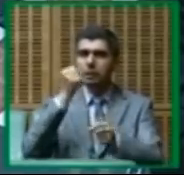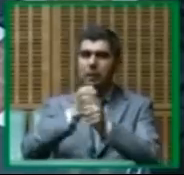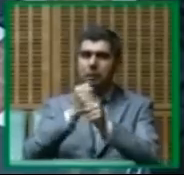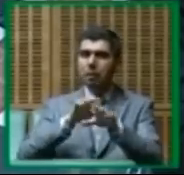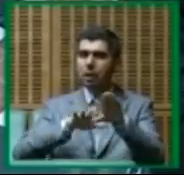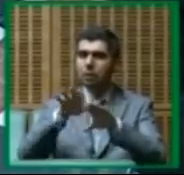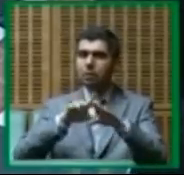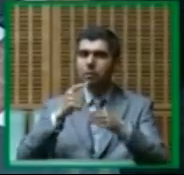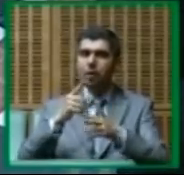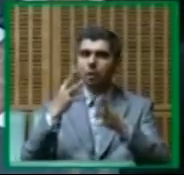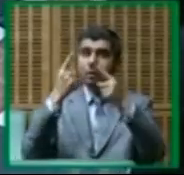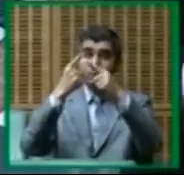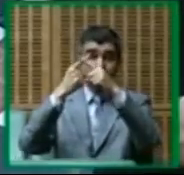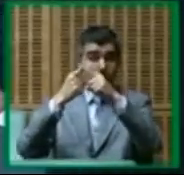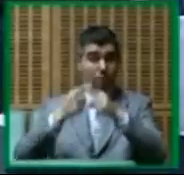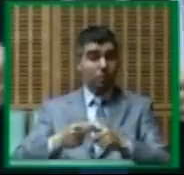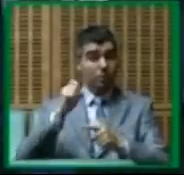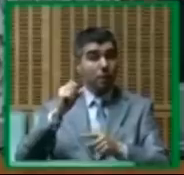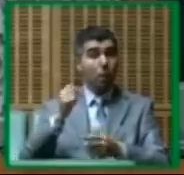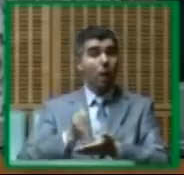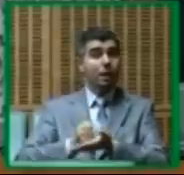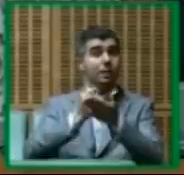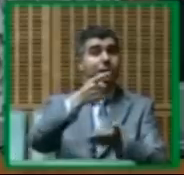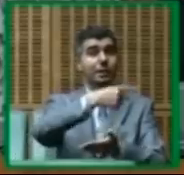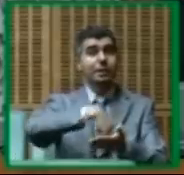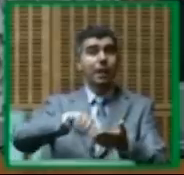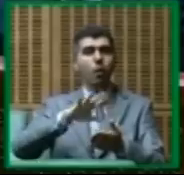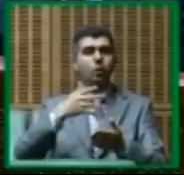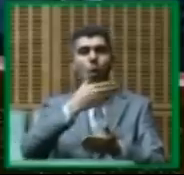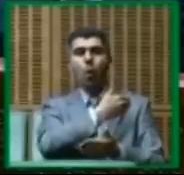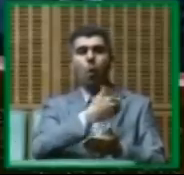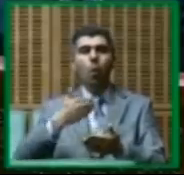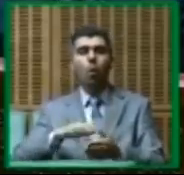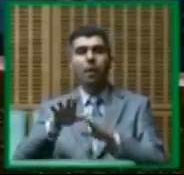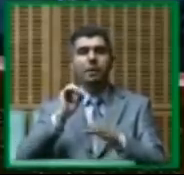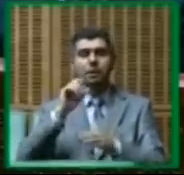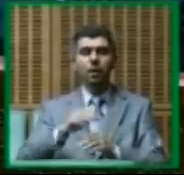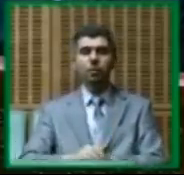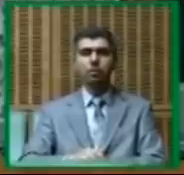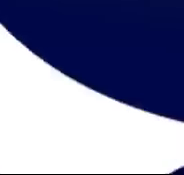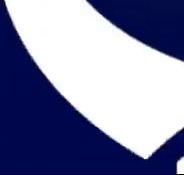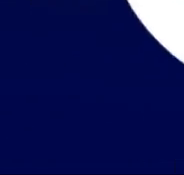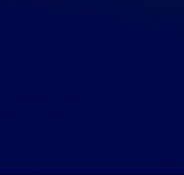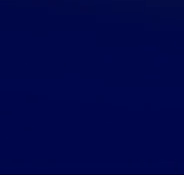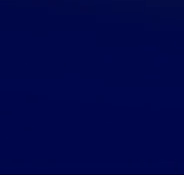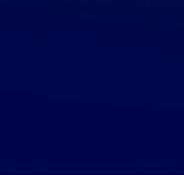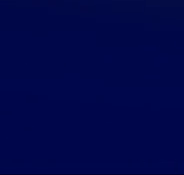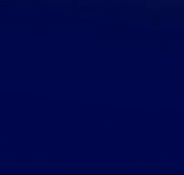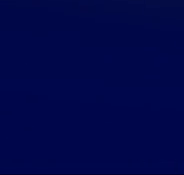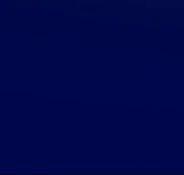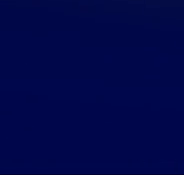حقيقية للمالية العمومية التي وفرت هوامش للحكومة للقيام بهذه الإجراءات. شكرا لكم.